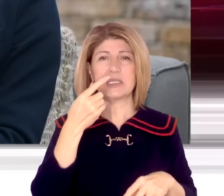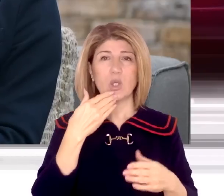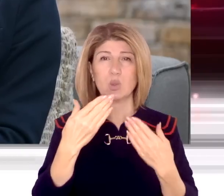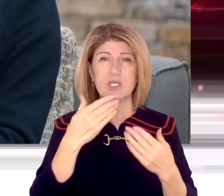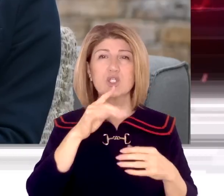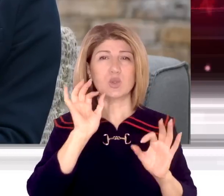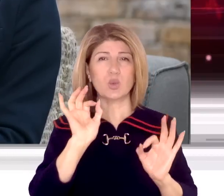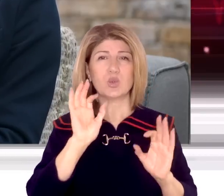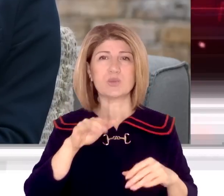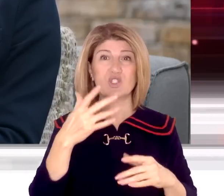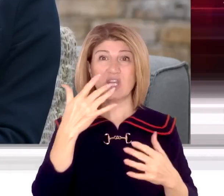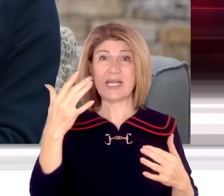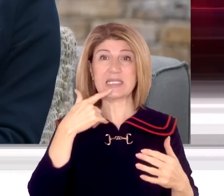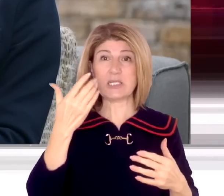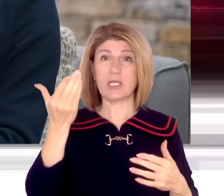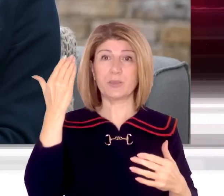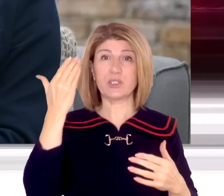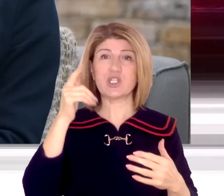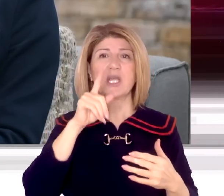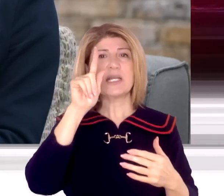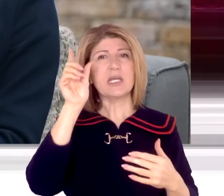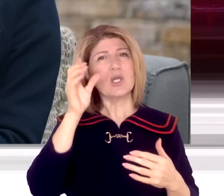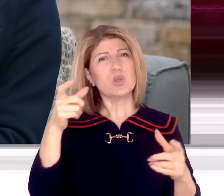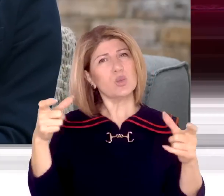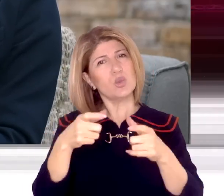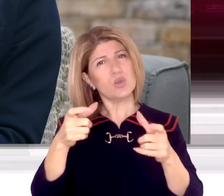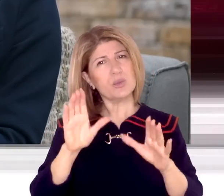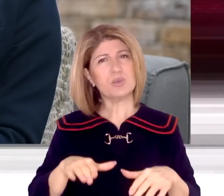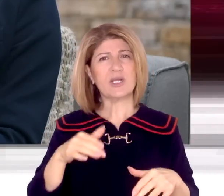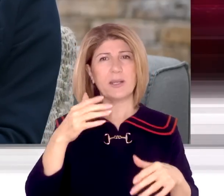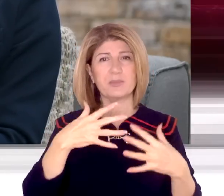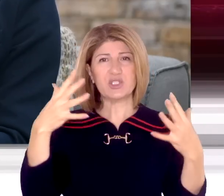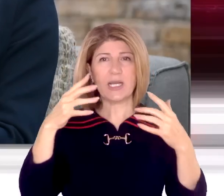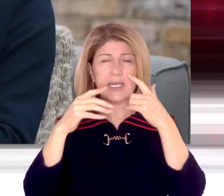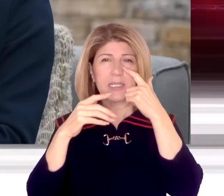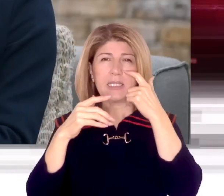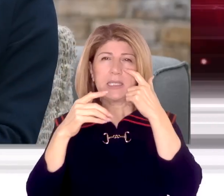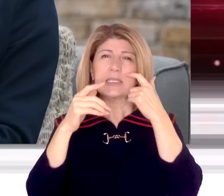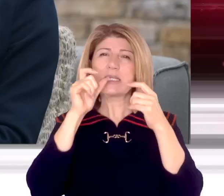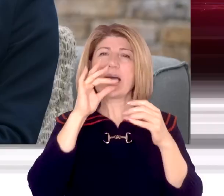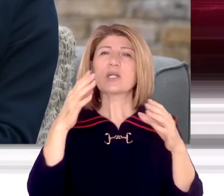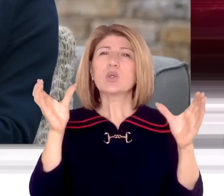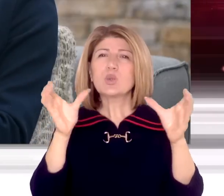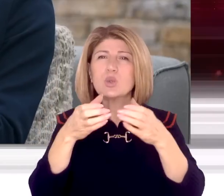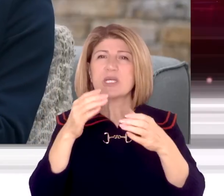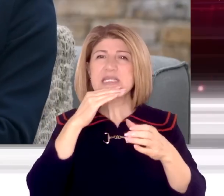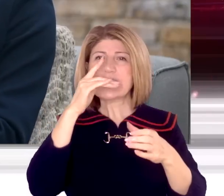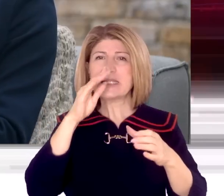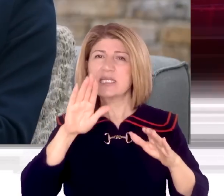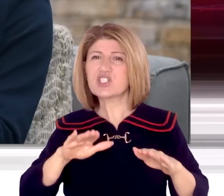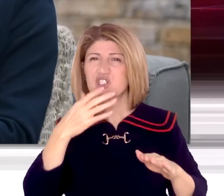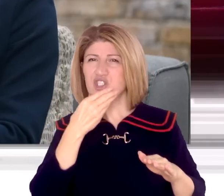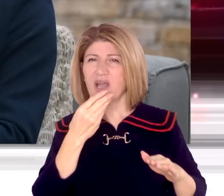بود. چند سال پیش به هر حال یک گروهی بودن که بیشتر هم متاسفانه در گروه